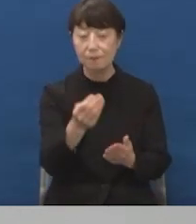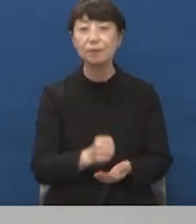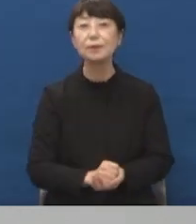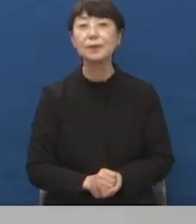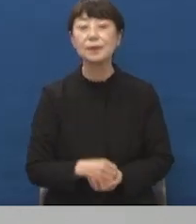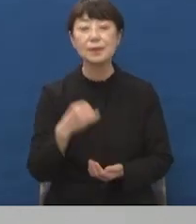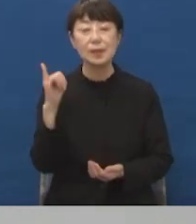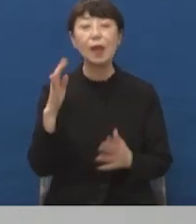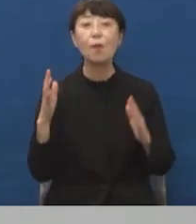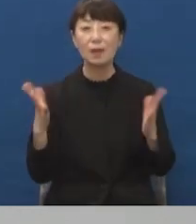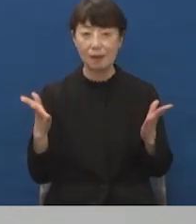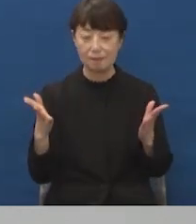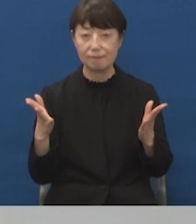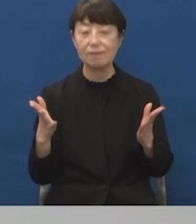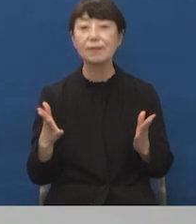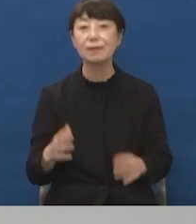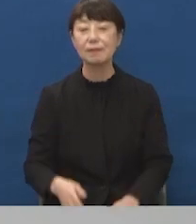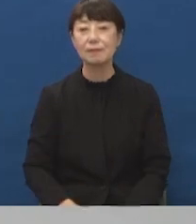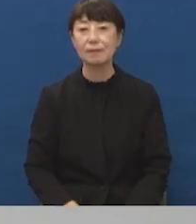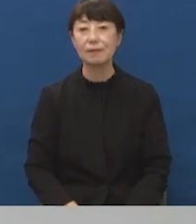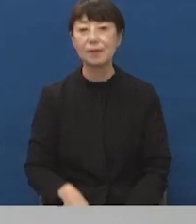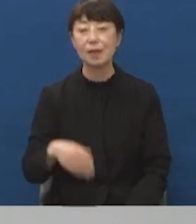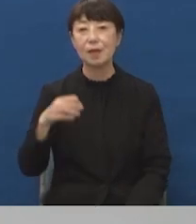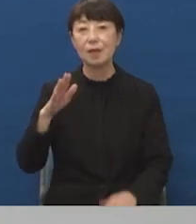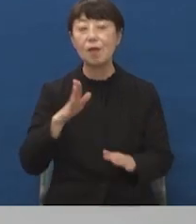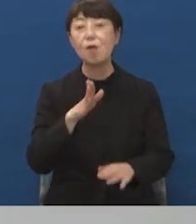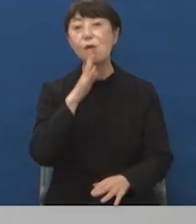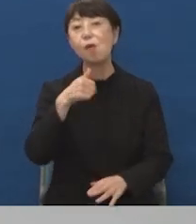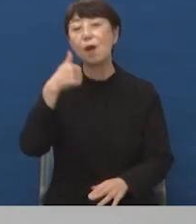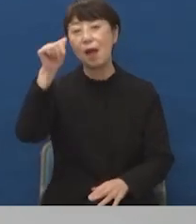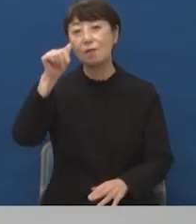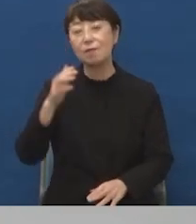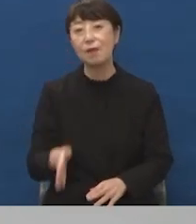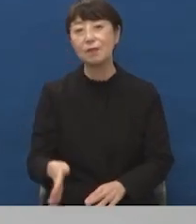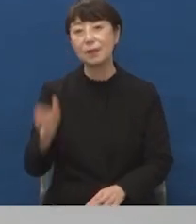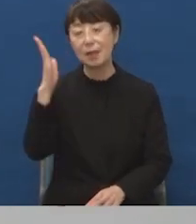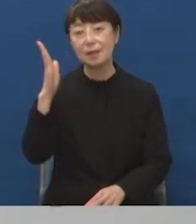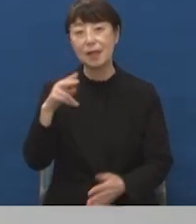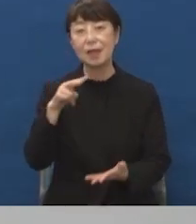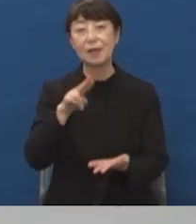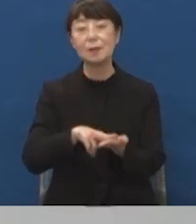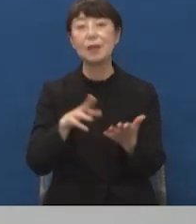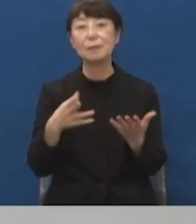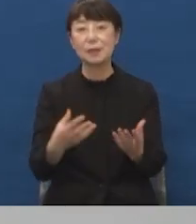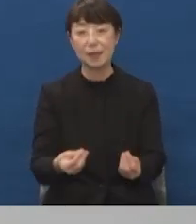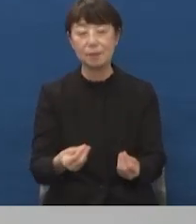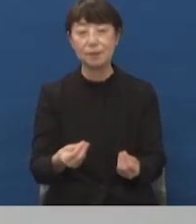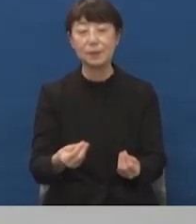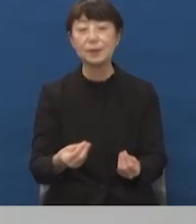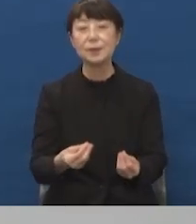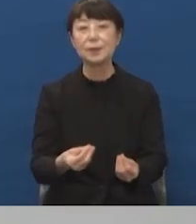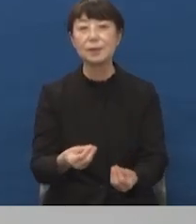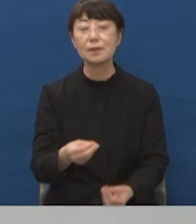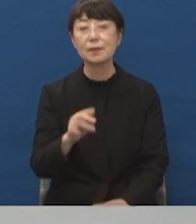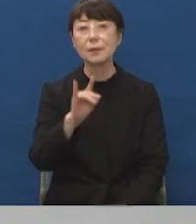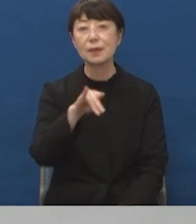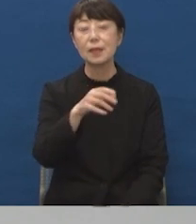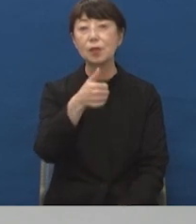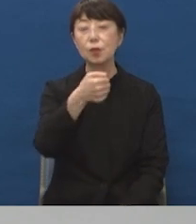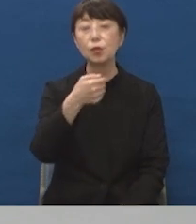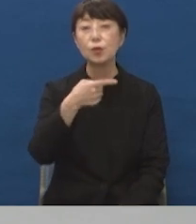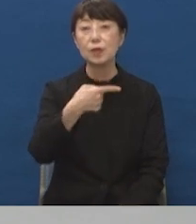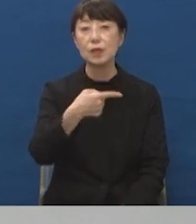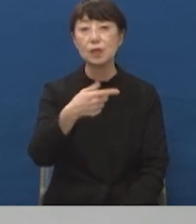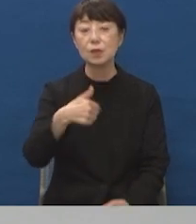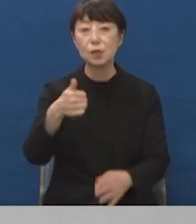異議なしと認めます。よって本案は原案のとおり可決されました。日程第9、議第51号、京都市